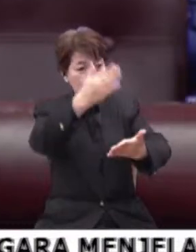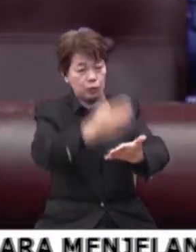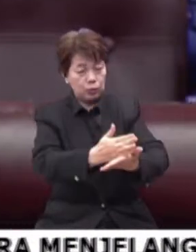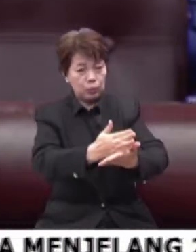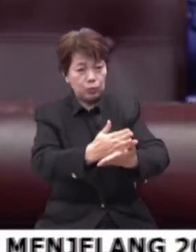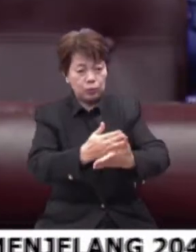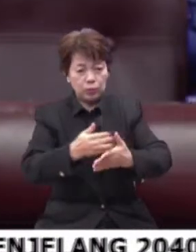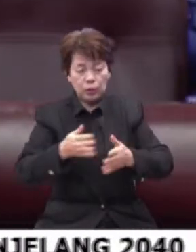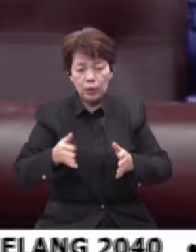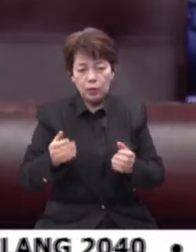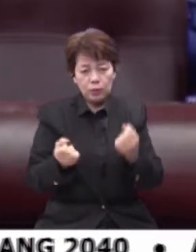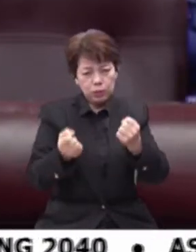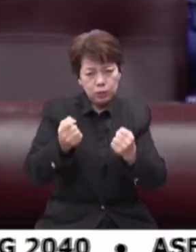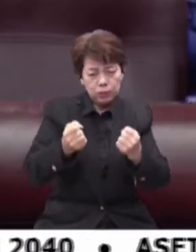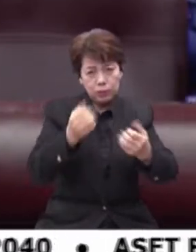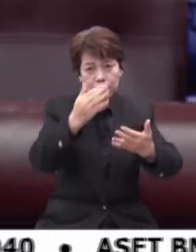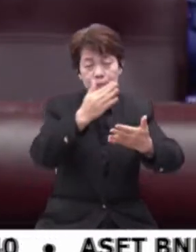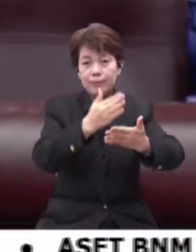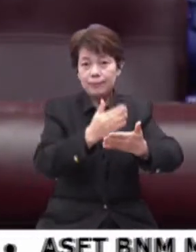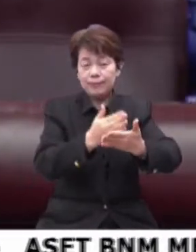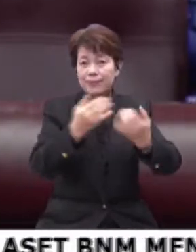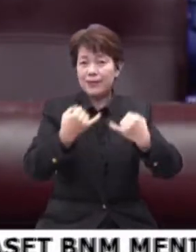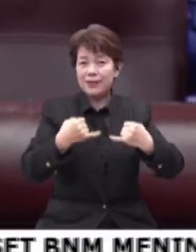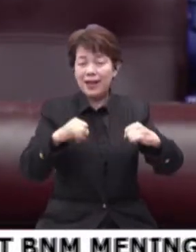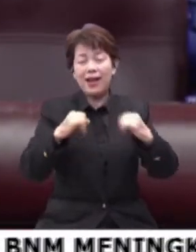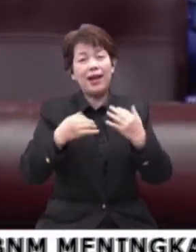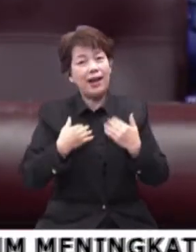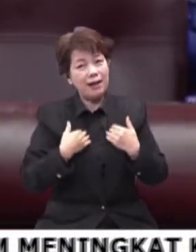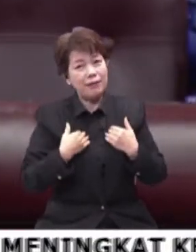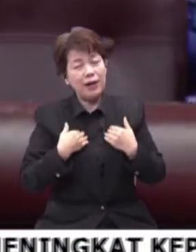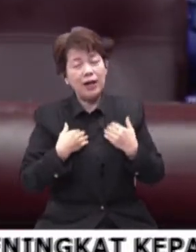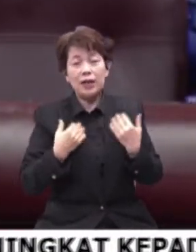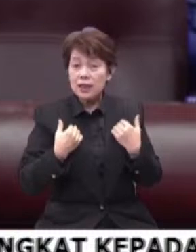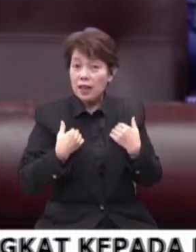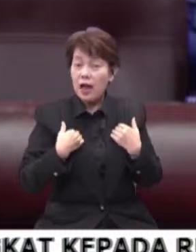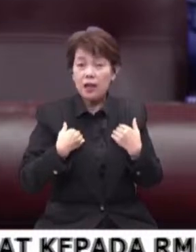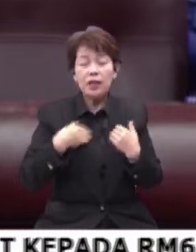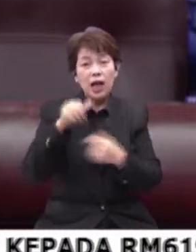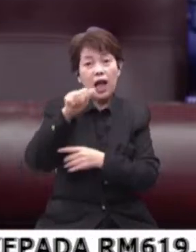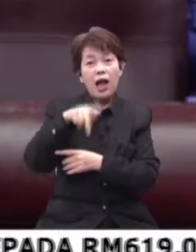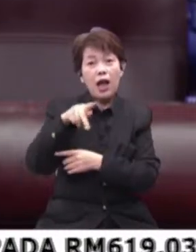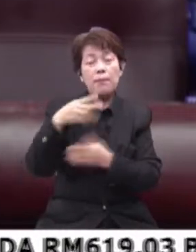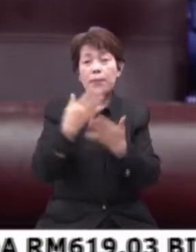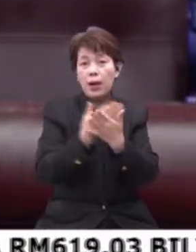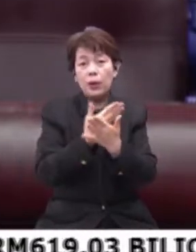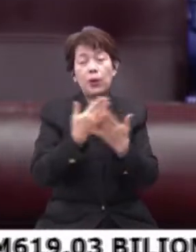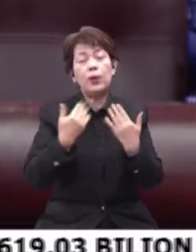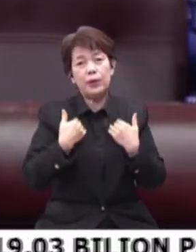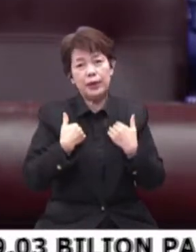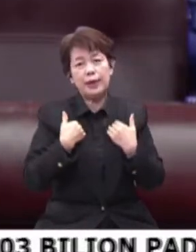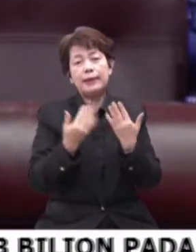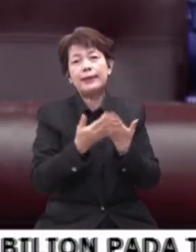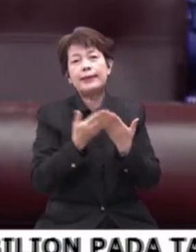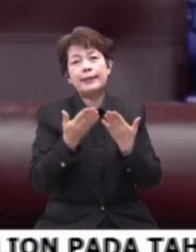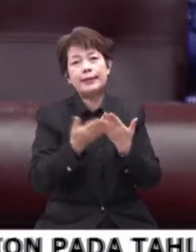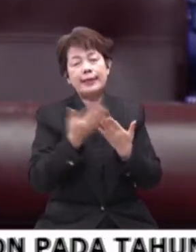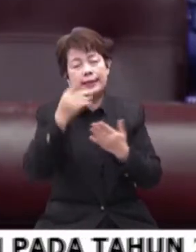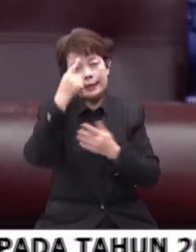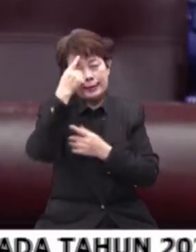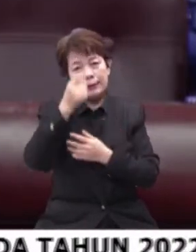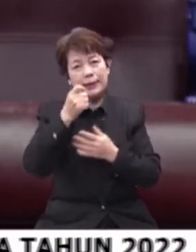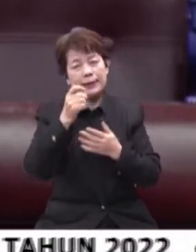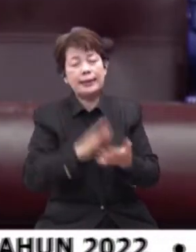dia punya kaidah untuk kalau doa sekarang ini lebih mudah lagi sebab kita ada yang untuk